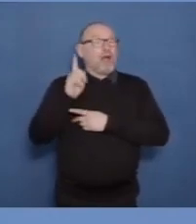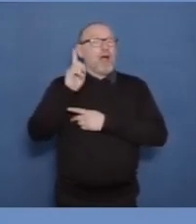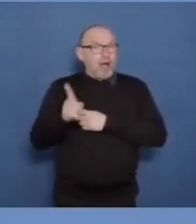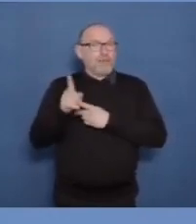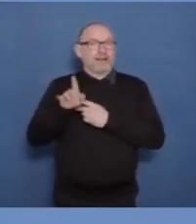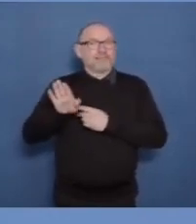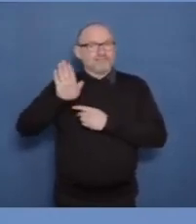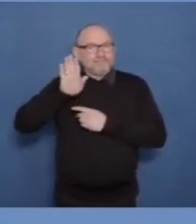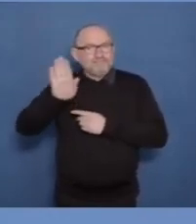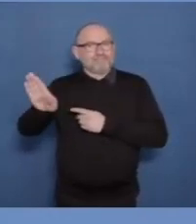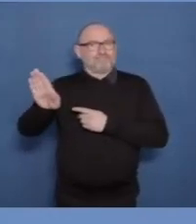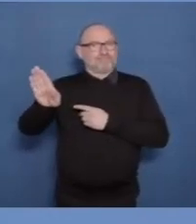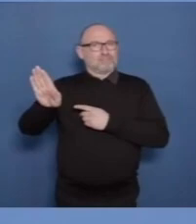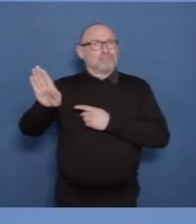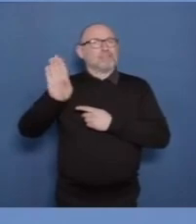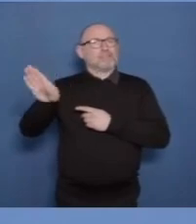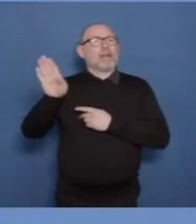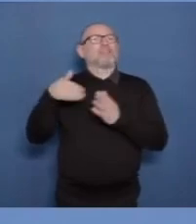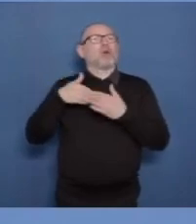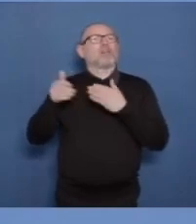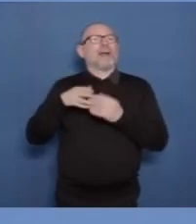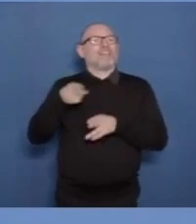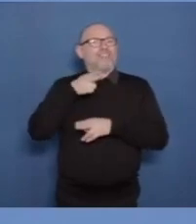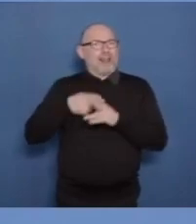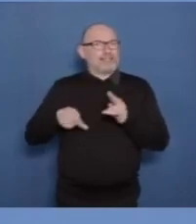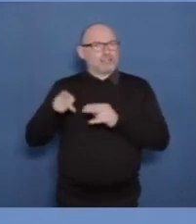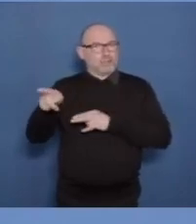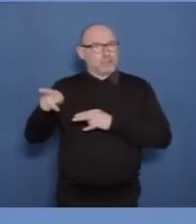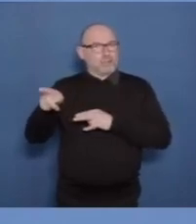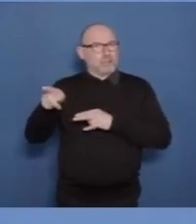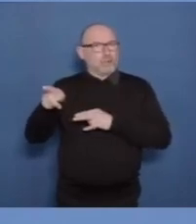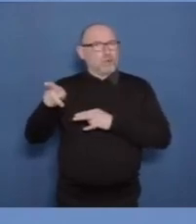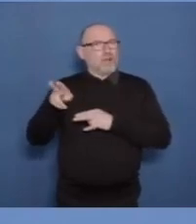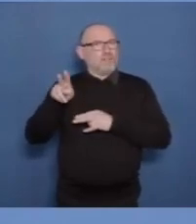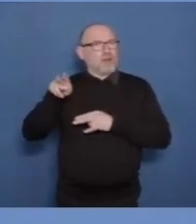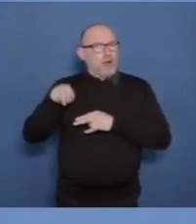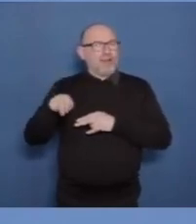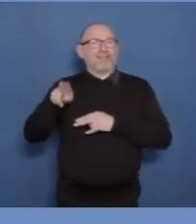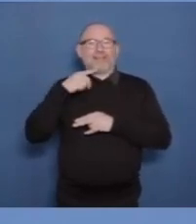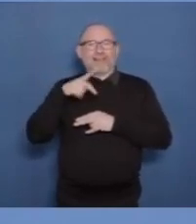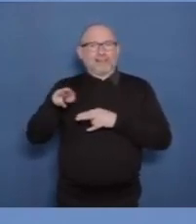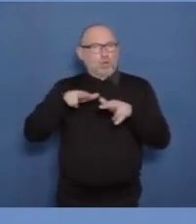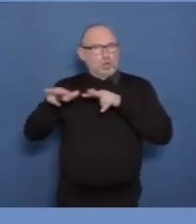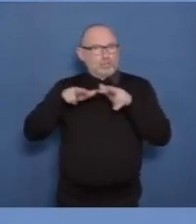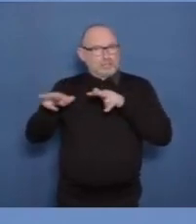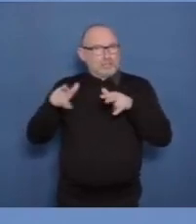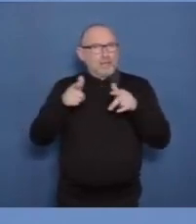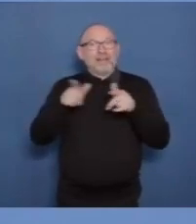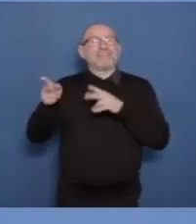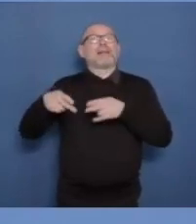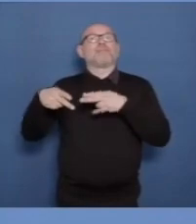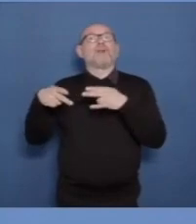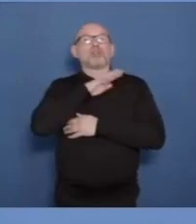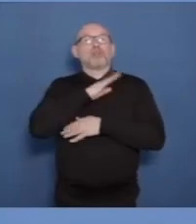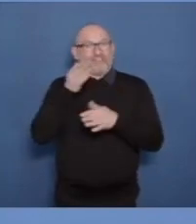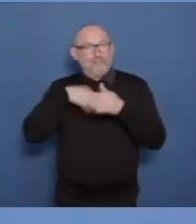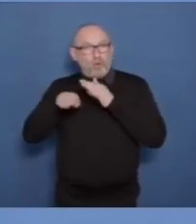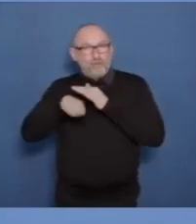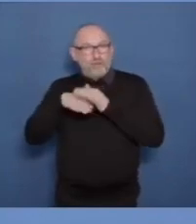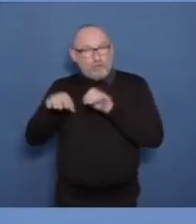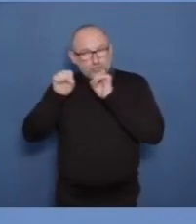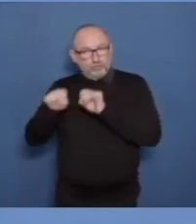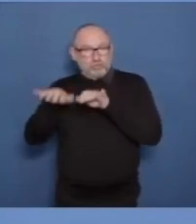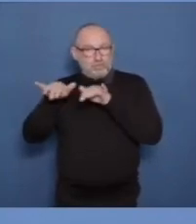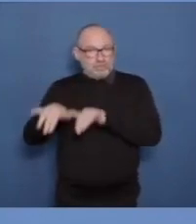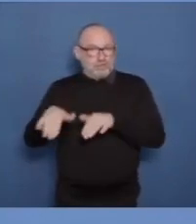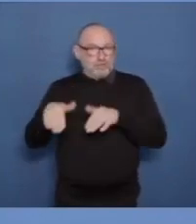UNRWA, dass diese Verletzung ihrer Neutralität als VN-Organisation durch bewaffnete Gruppierungen öffentlich gemacht hat.